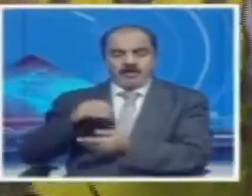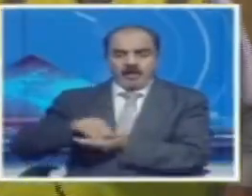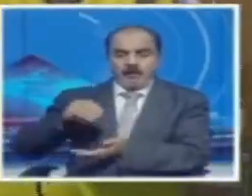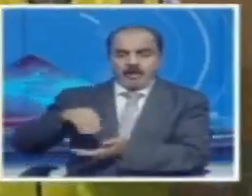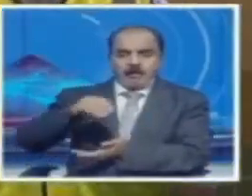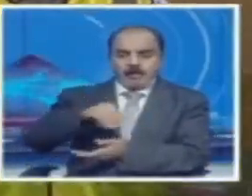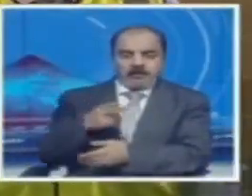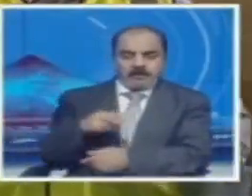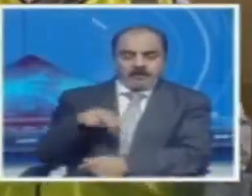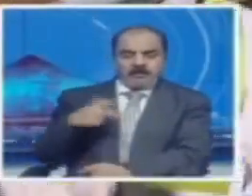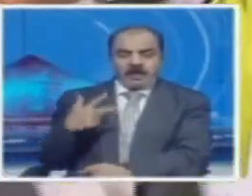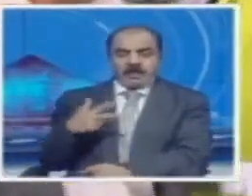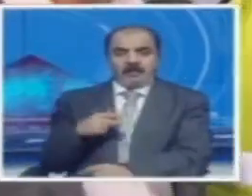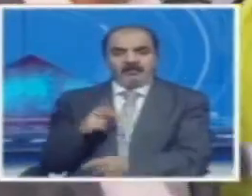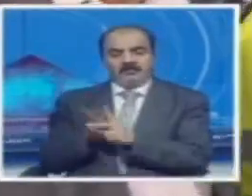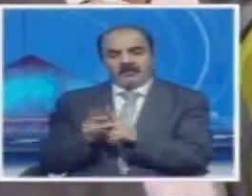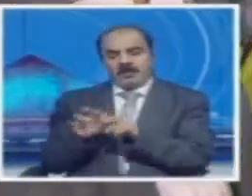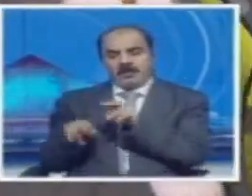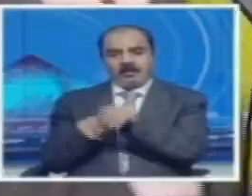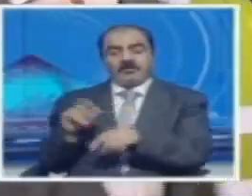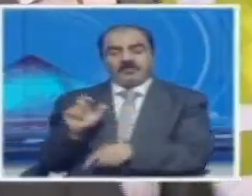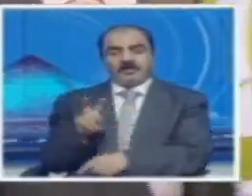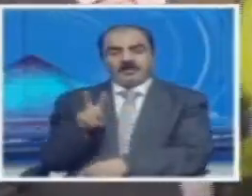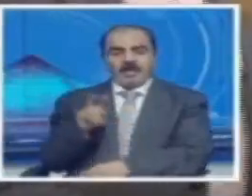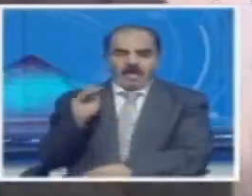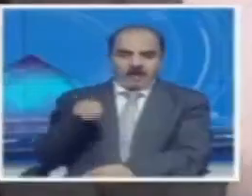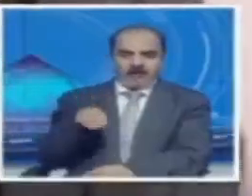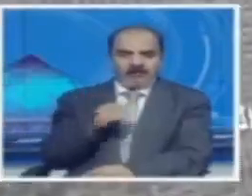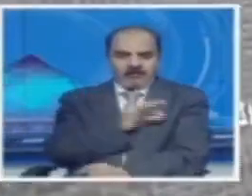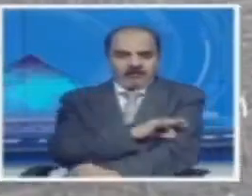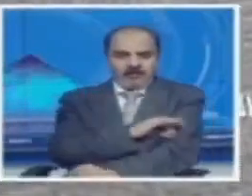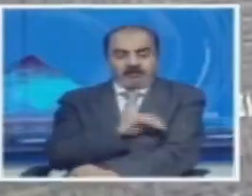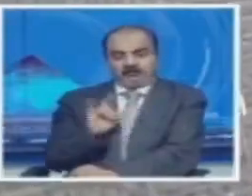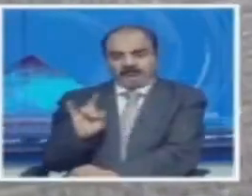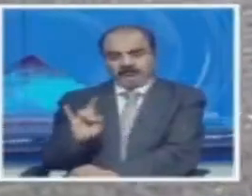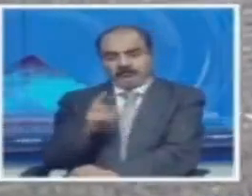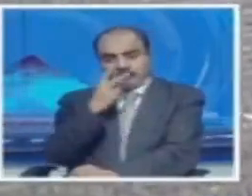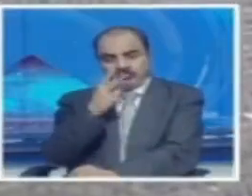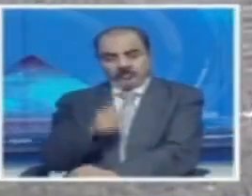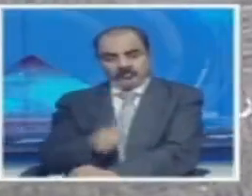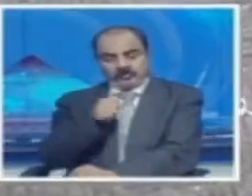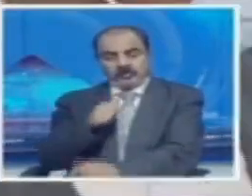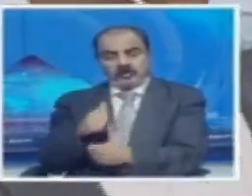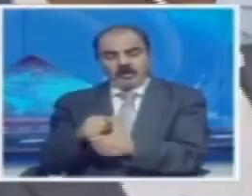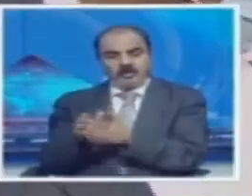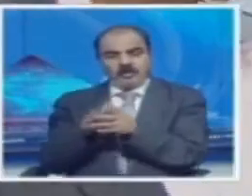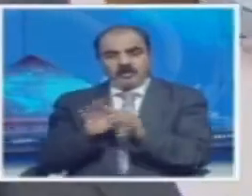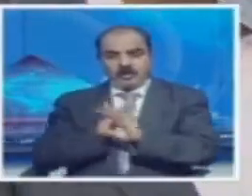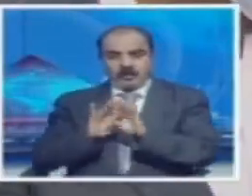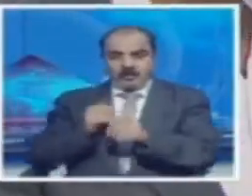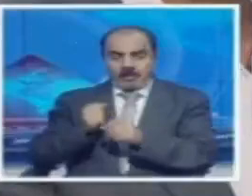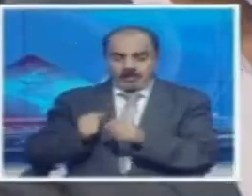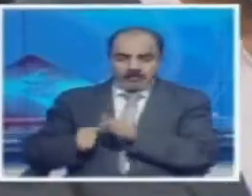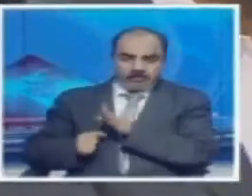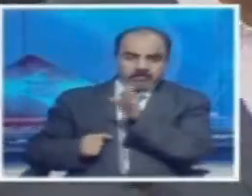الخط الثالث للمترو للركاب منتصف يوليو القادم، خلال جولته التفقدية لمتابعة جاهزية الجزء